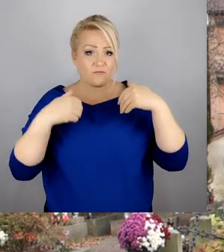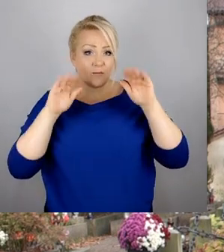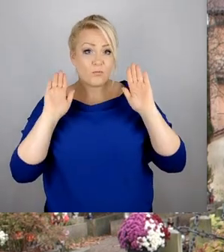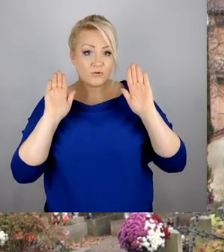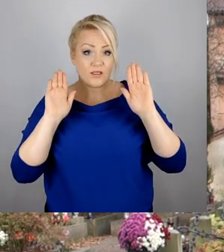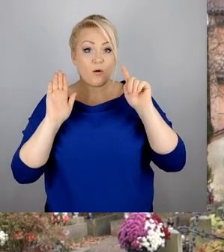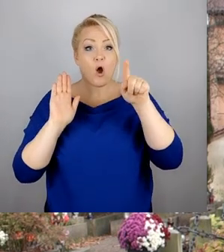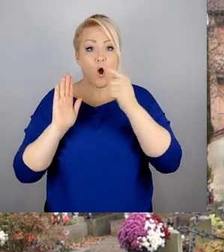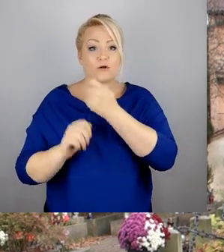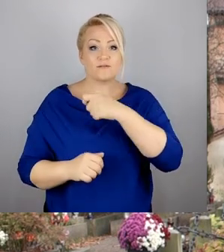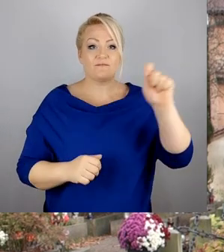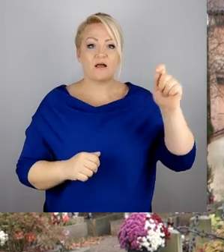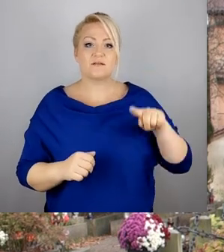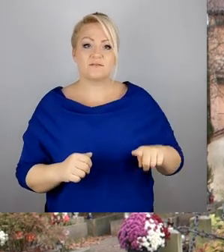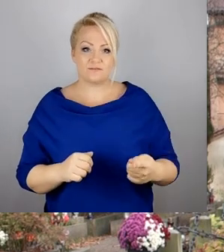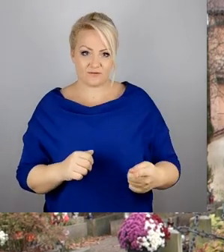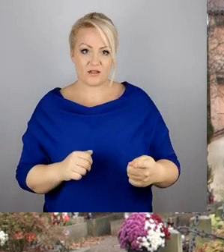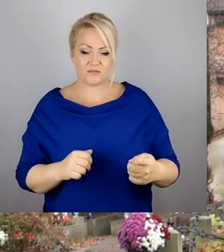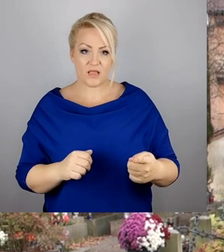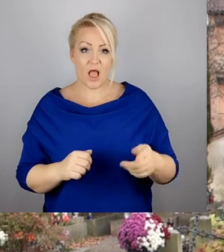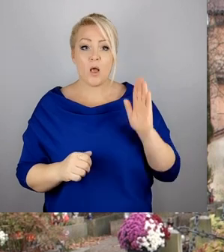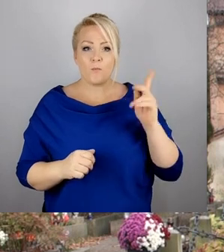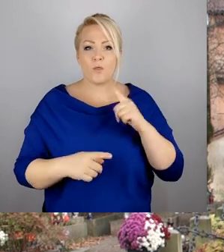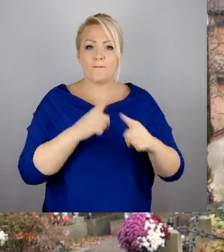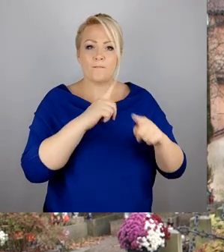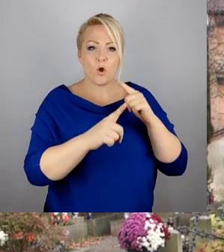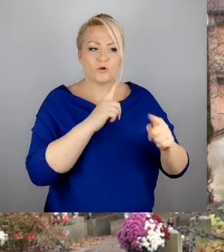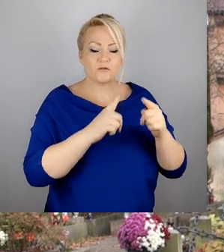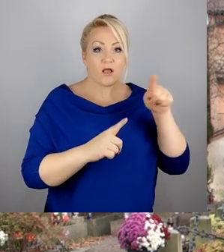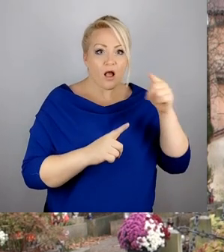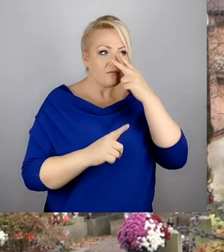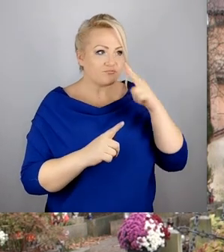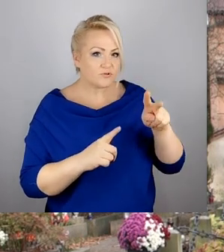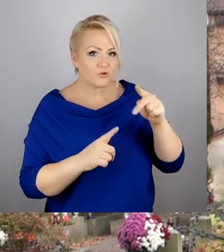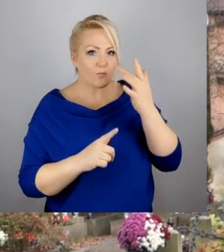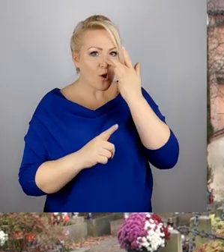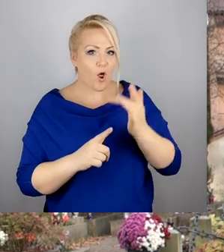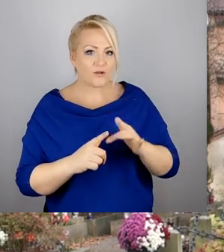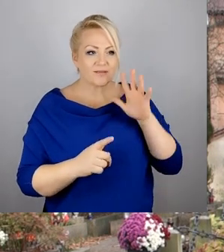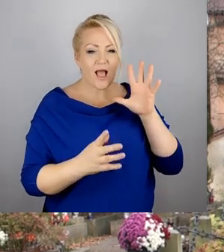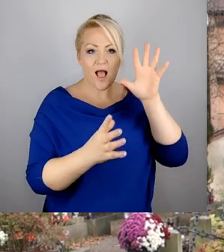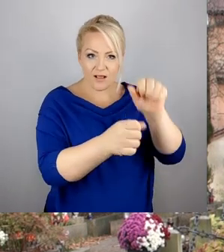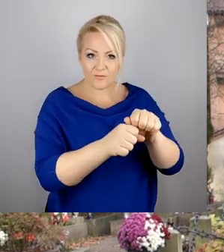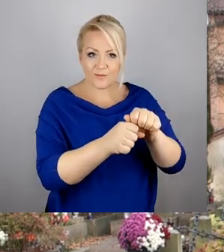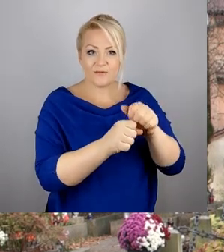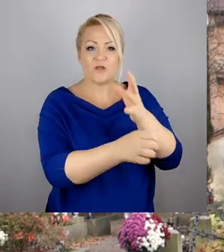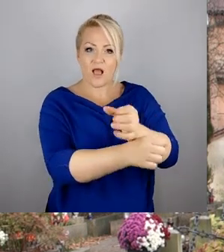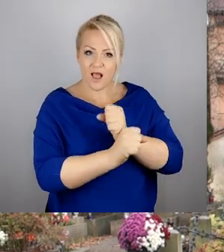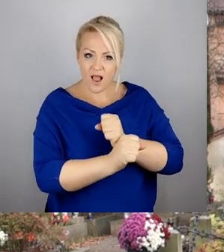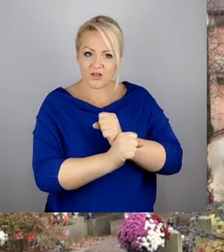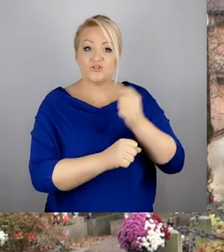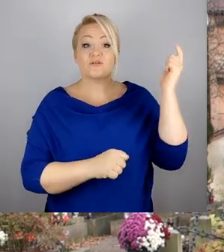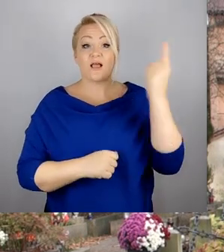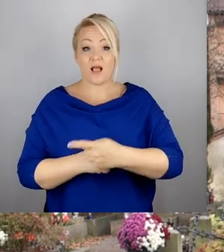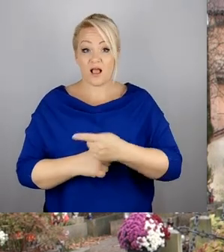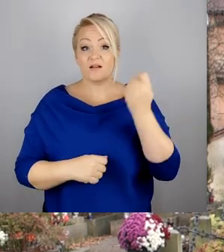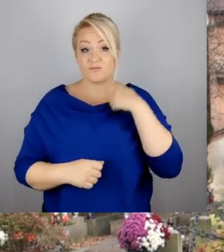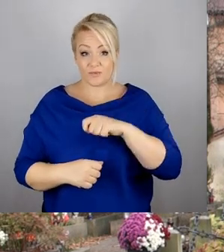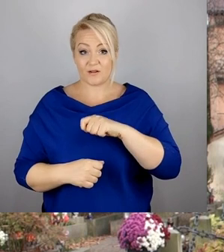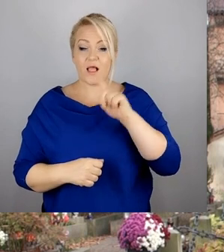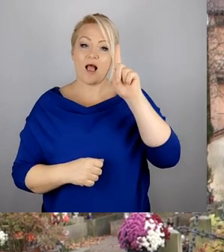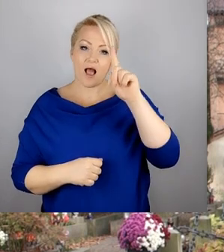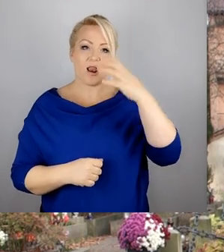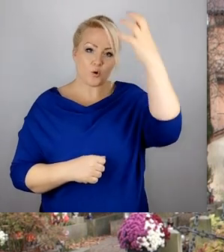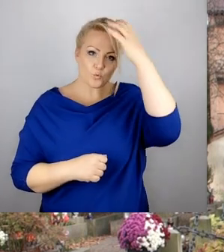Francji. Jako emisariusz Towarzystwa Demokratycznego Polskiego zostaje aresztowany przez Rosjan i skazany na kary